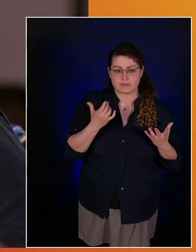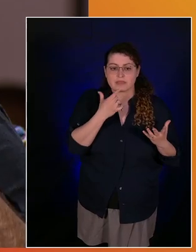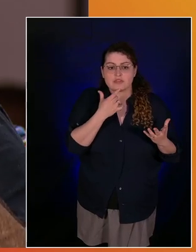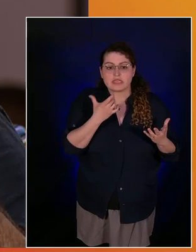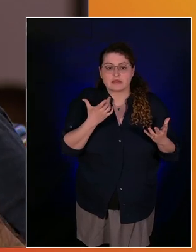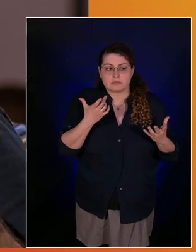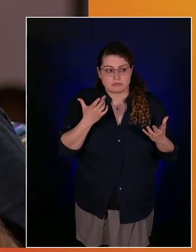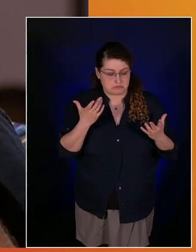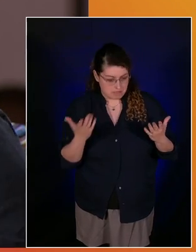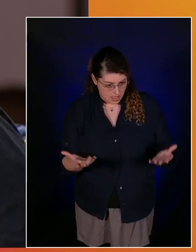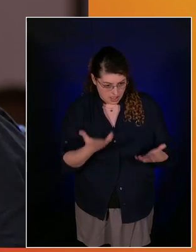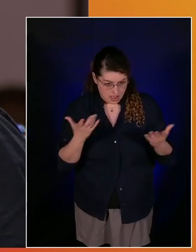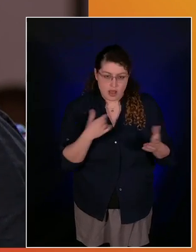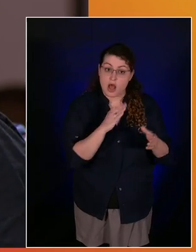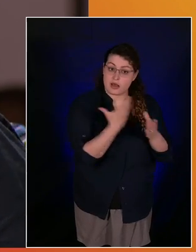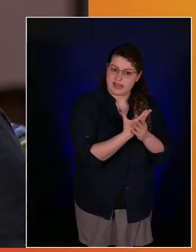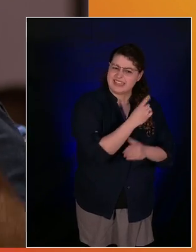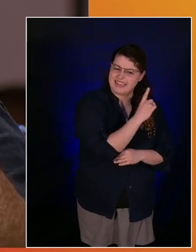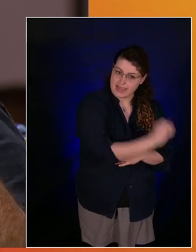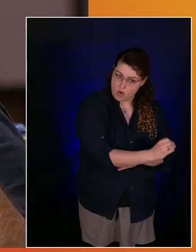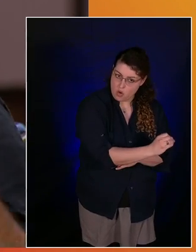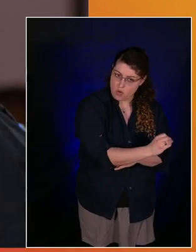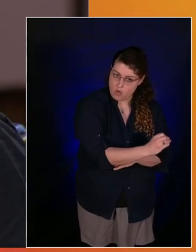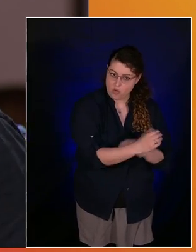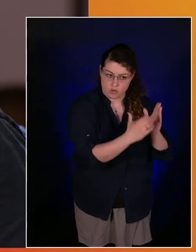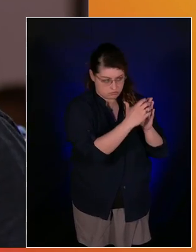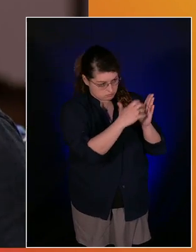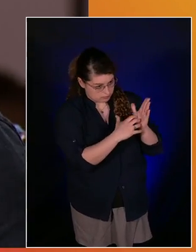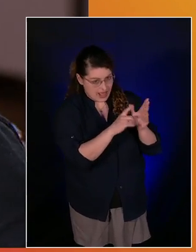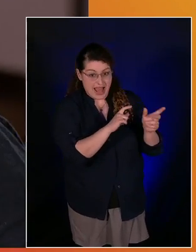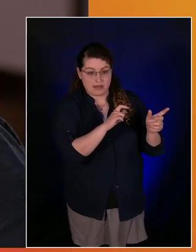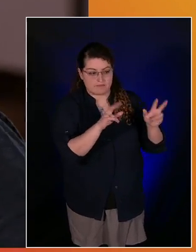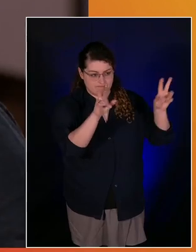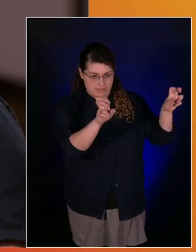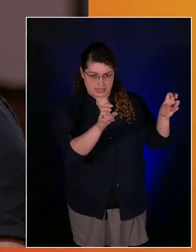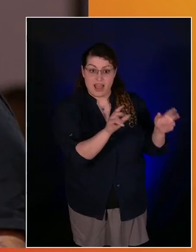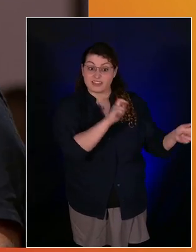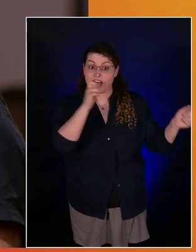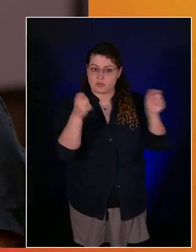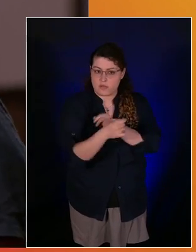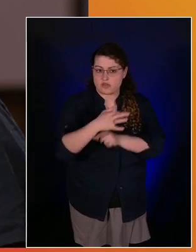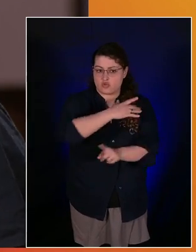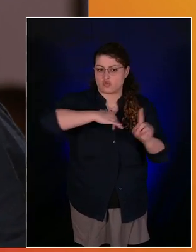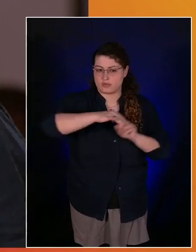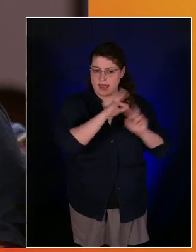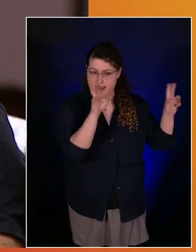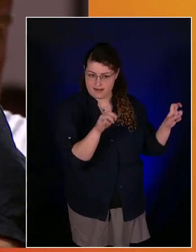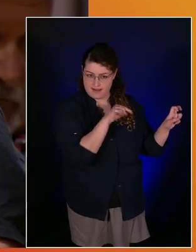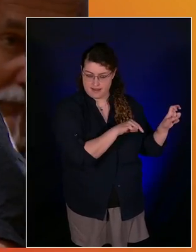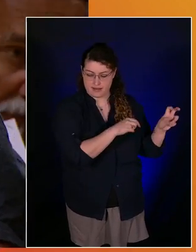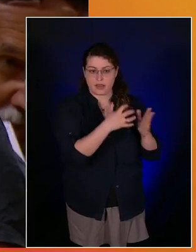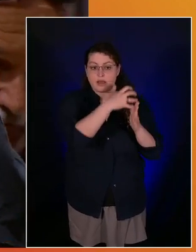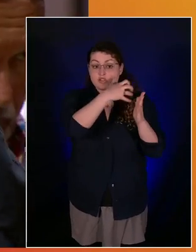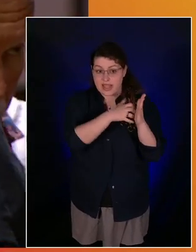avec notre document d'orientation dans sa partie transformation sociale où ce ce texte la